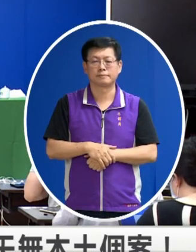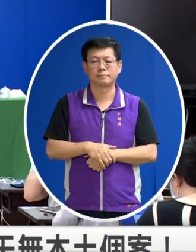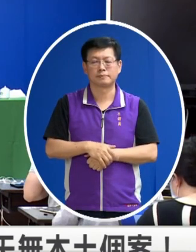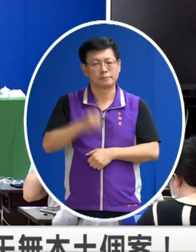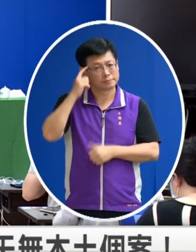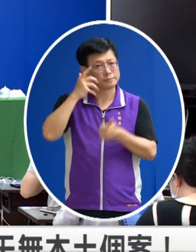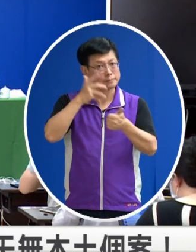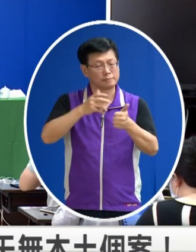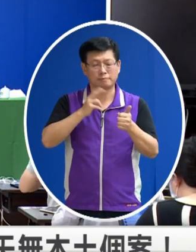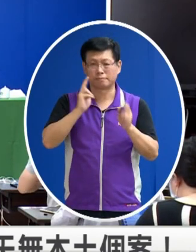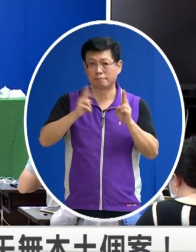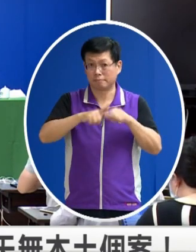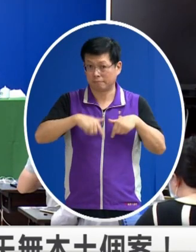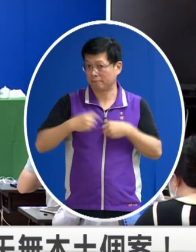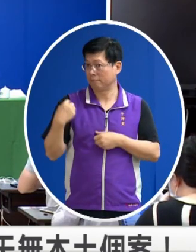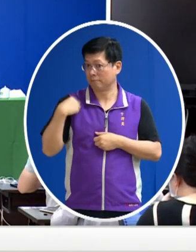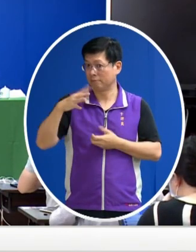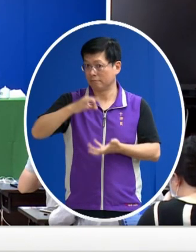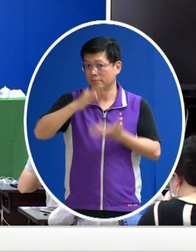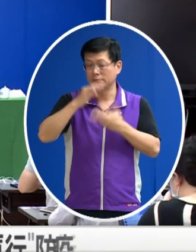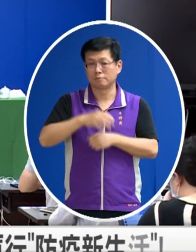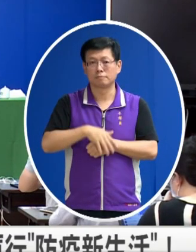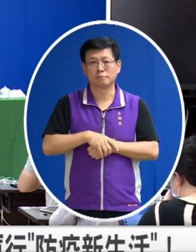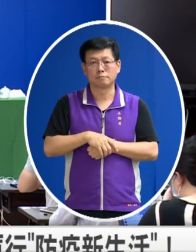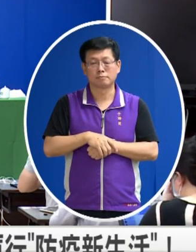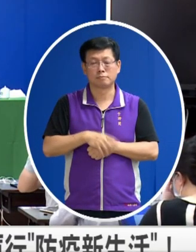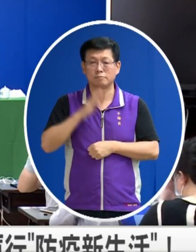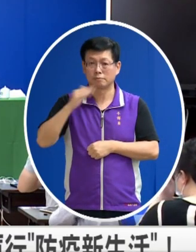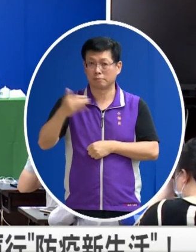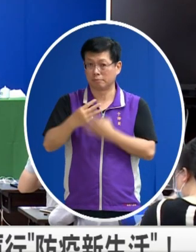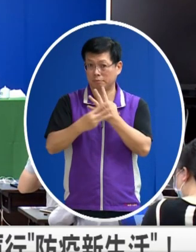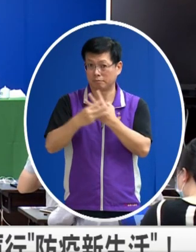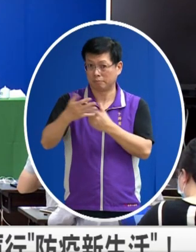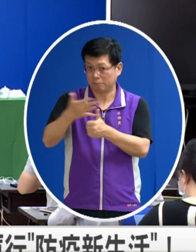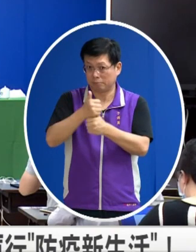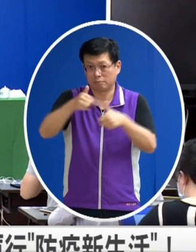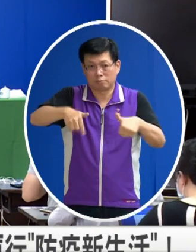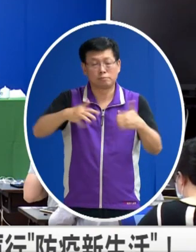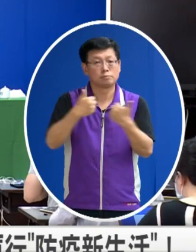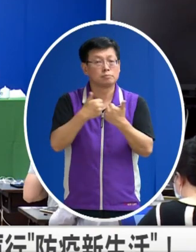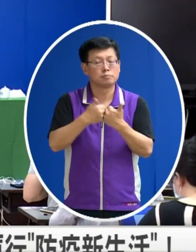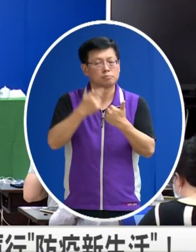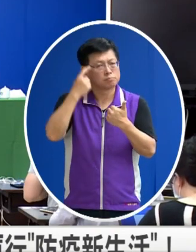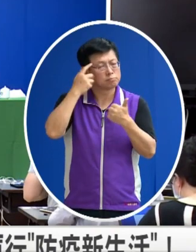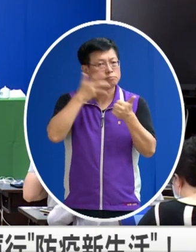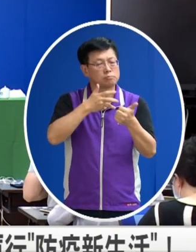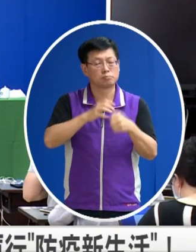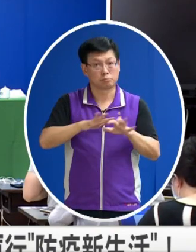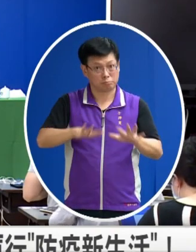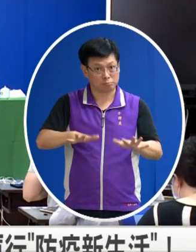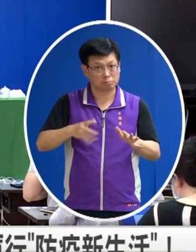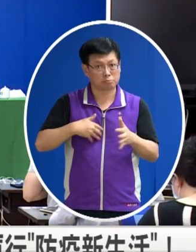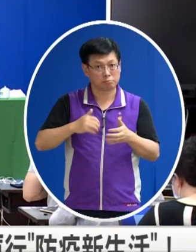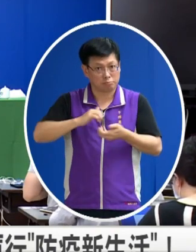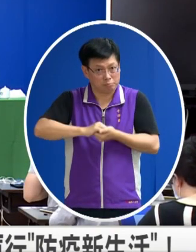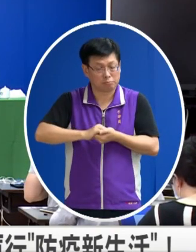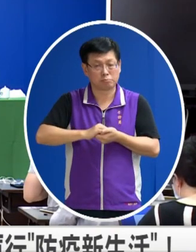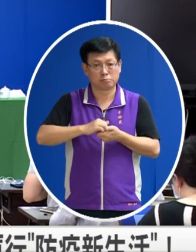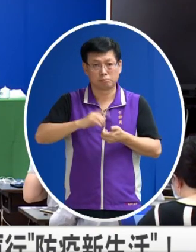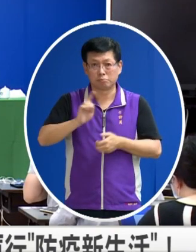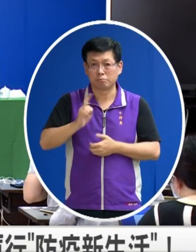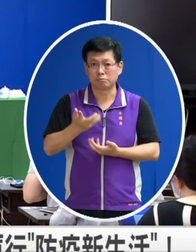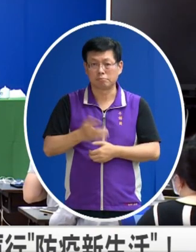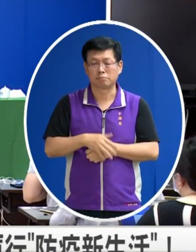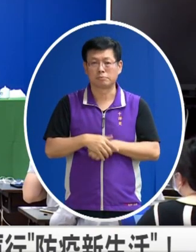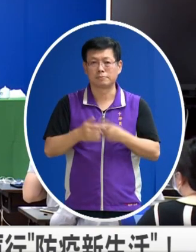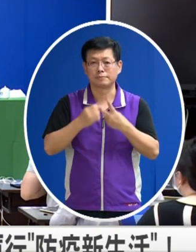是，请教指挥中心，昨天有提到说跟渔业署在下午有开会，那我们想知道说今天的这个结论是什